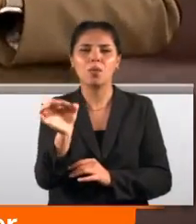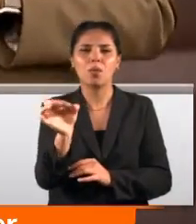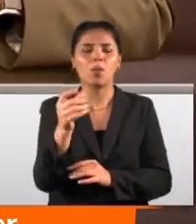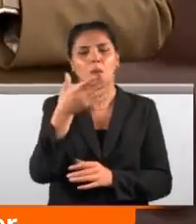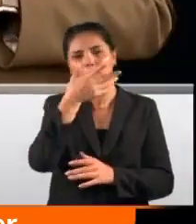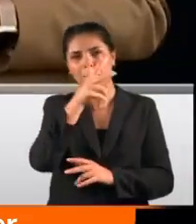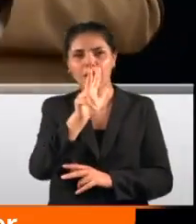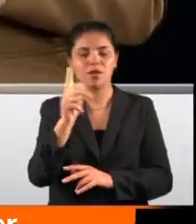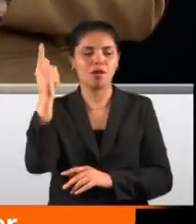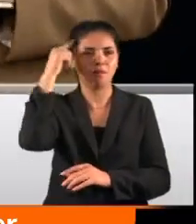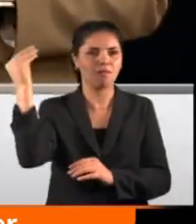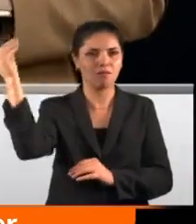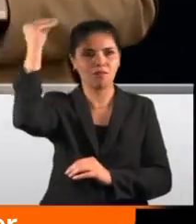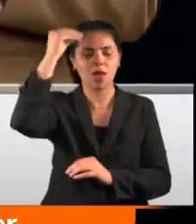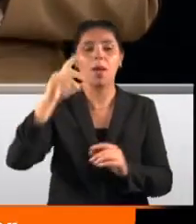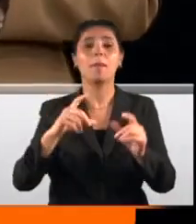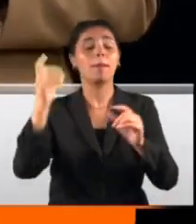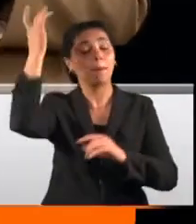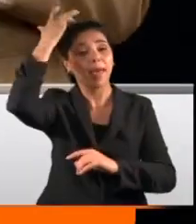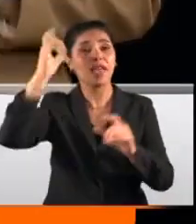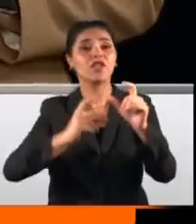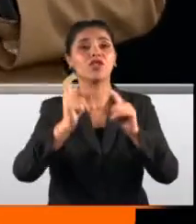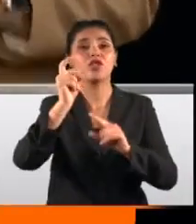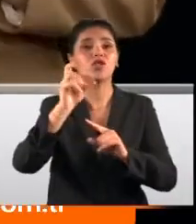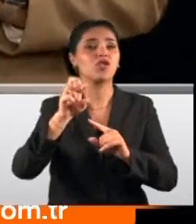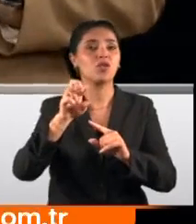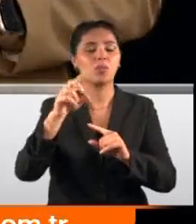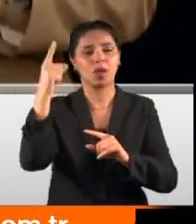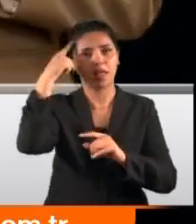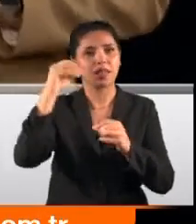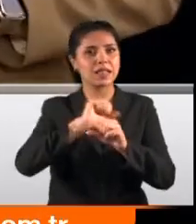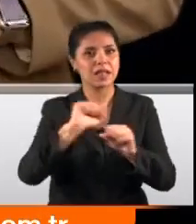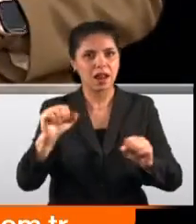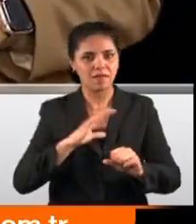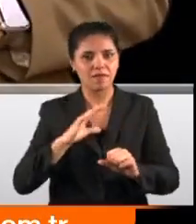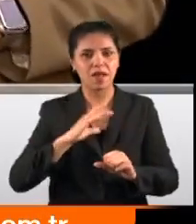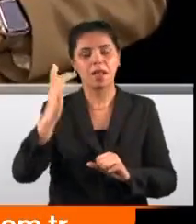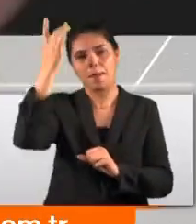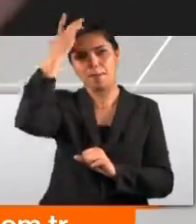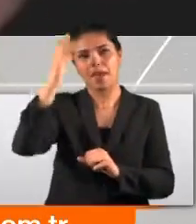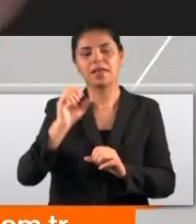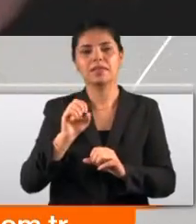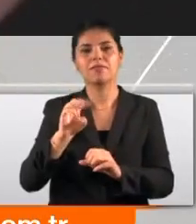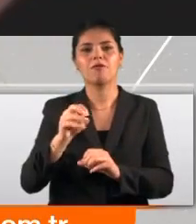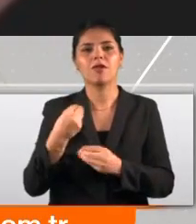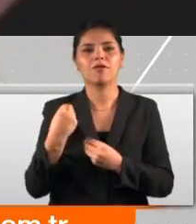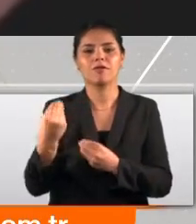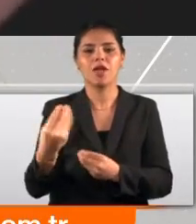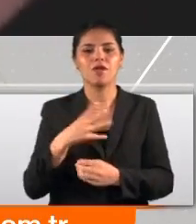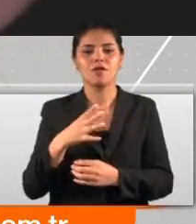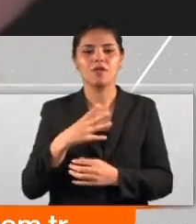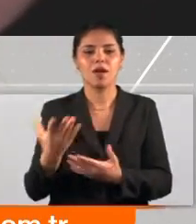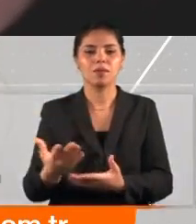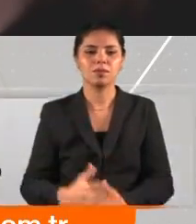kafalarının içine yerleştirilecek. Ve beyin çipi hasarlı olan sinirlerin beyin tarafından uyarılabilmesini sağlayacak. İğneye değdiğiniz zaman